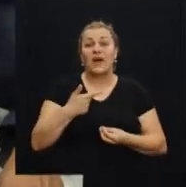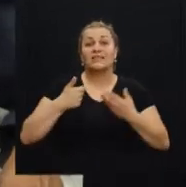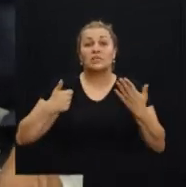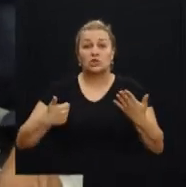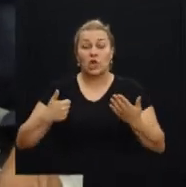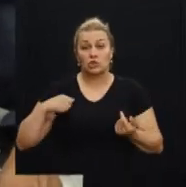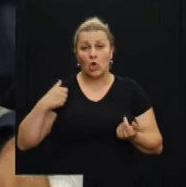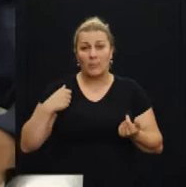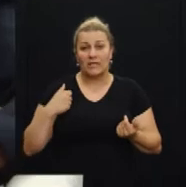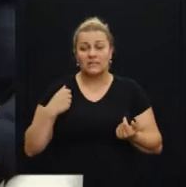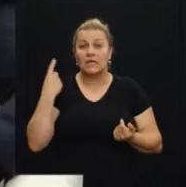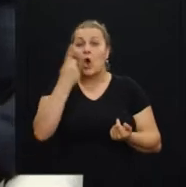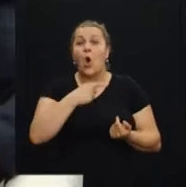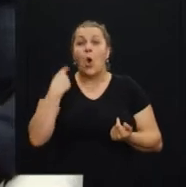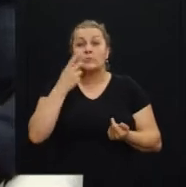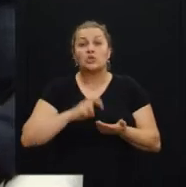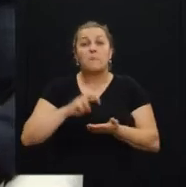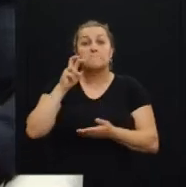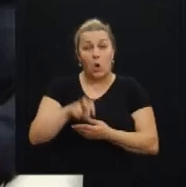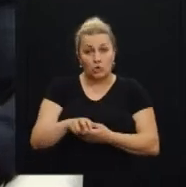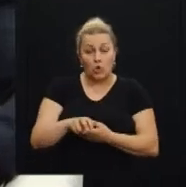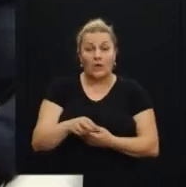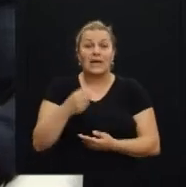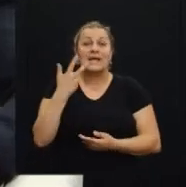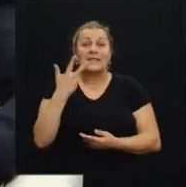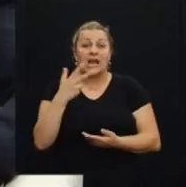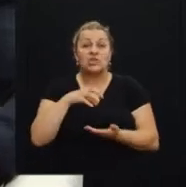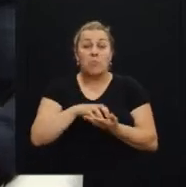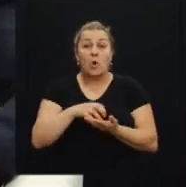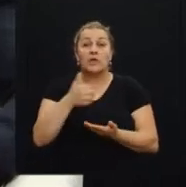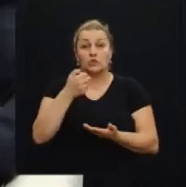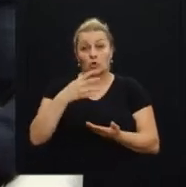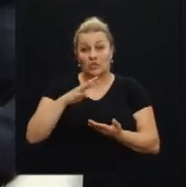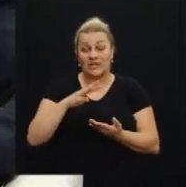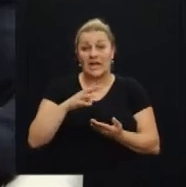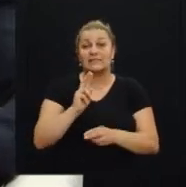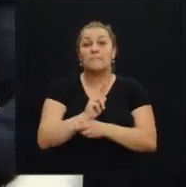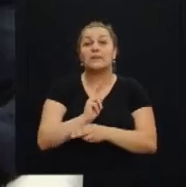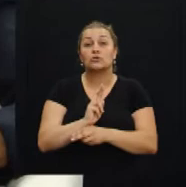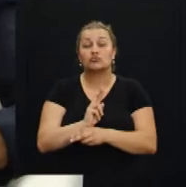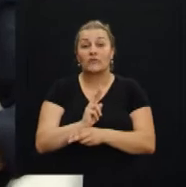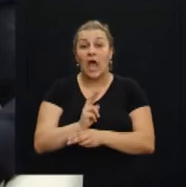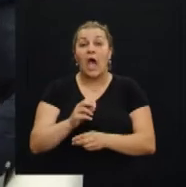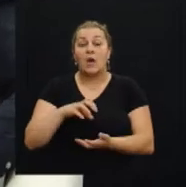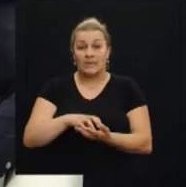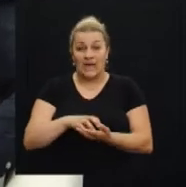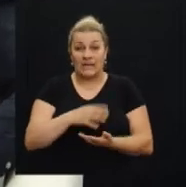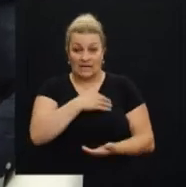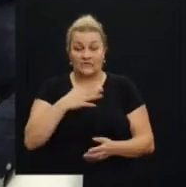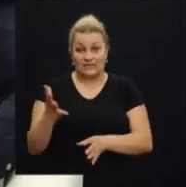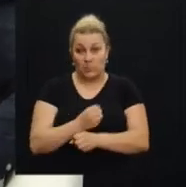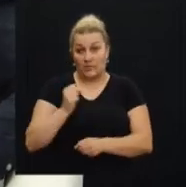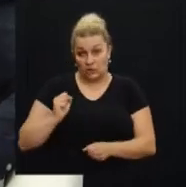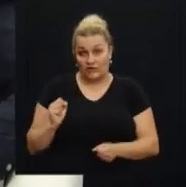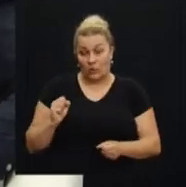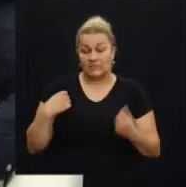26. obljetnici omiških poskoka, 3. bojnoj 114. prve pričuvne brigade pobjedičke hrvatske vojske. S nama